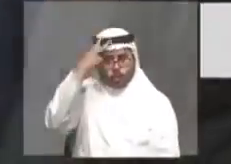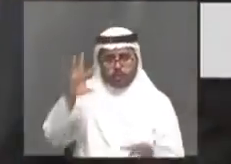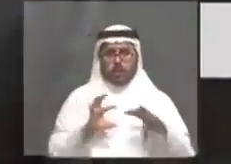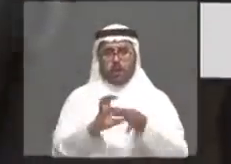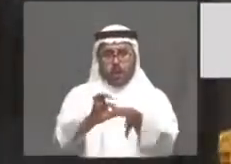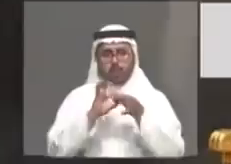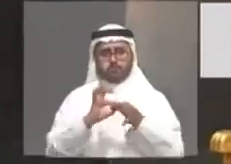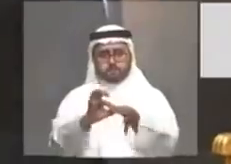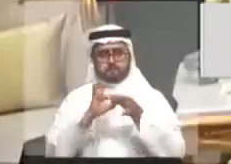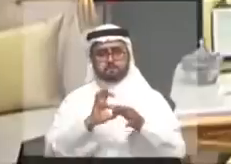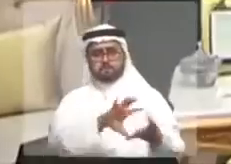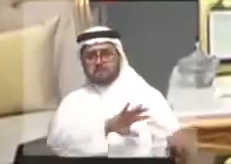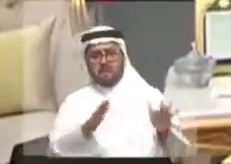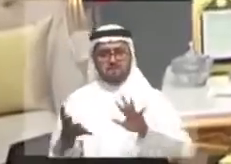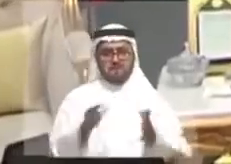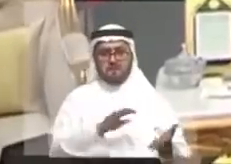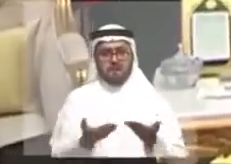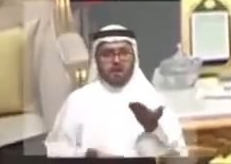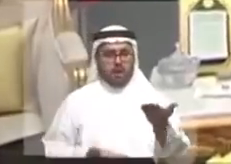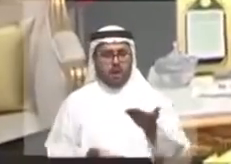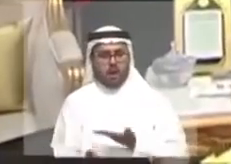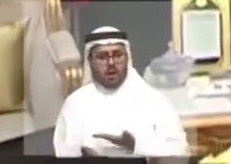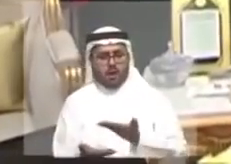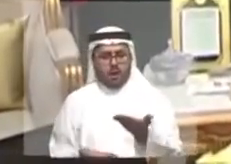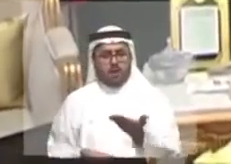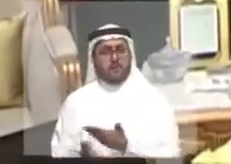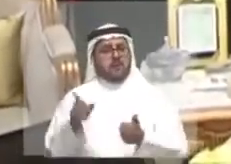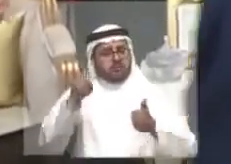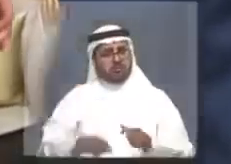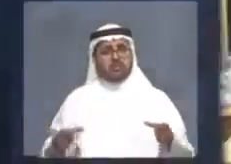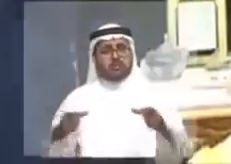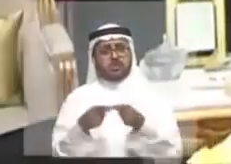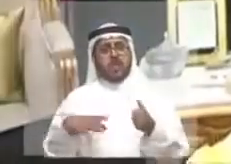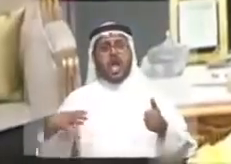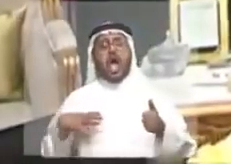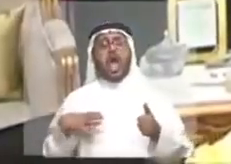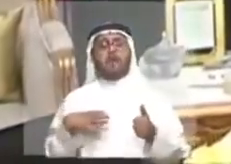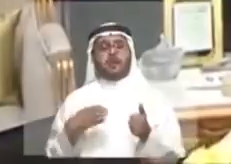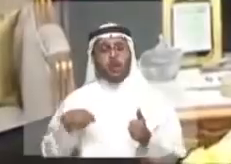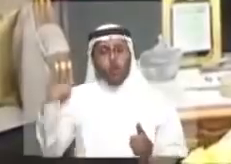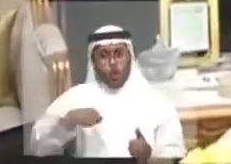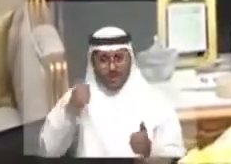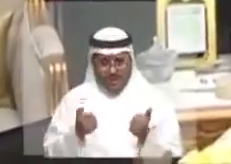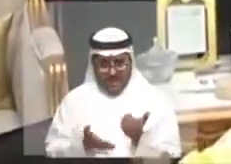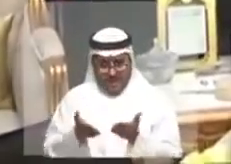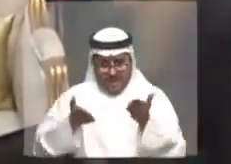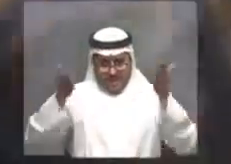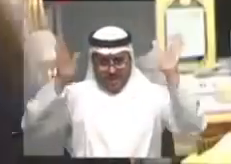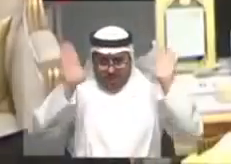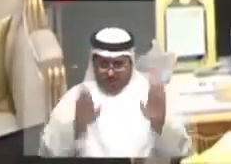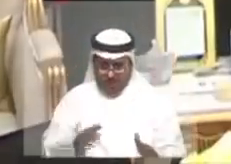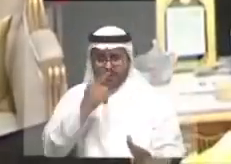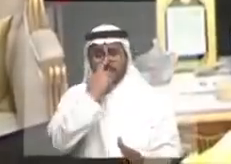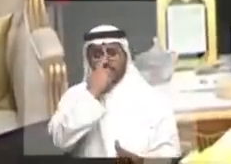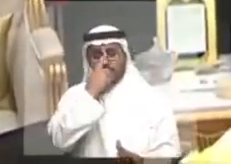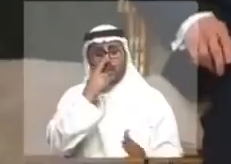تطورات الأوضاع في الشرق الأوسط والجهود المبذولة تجاهها. حضر اللقاء صاحب السمو الملكي الأمير عبد العزيز بن